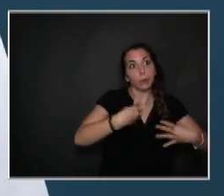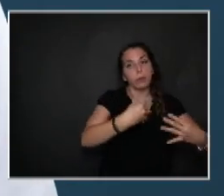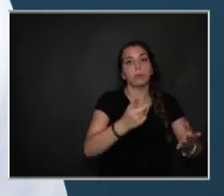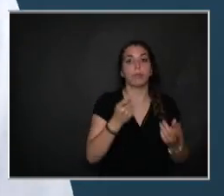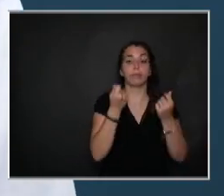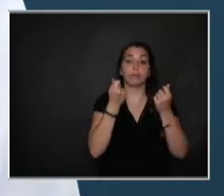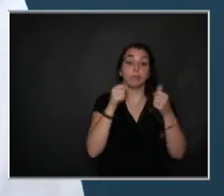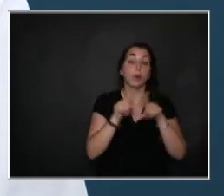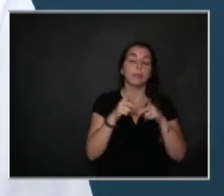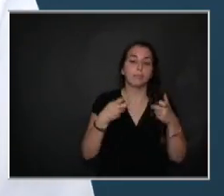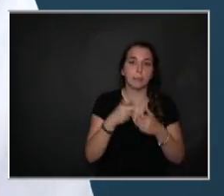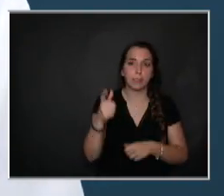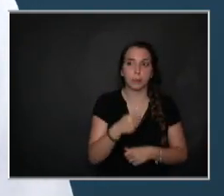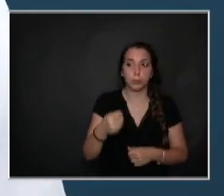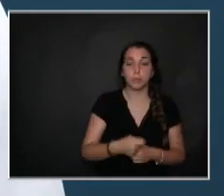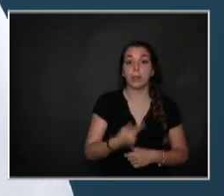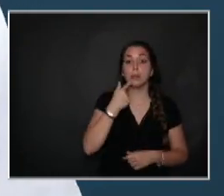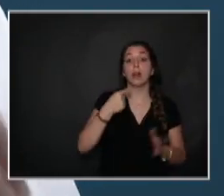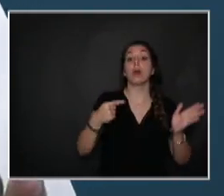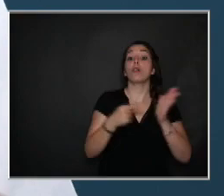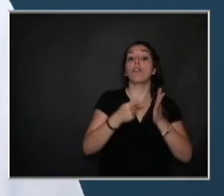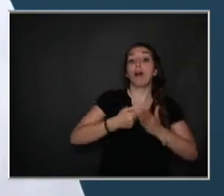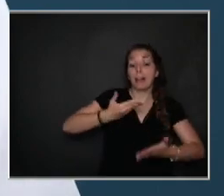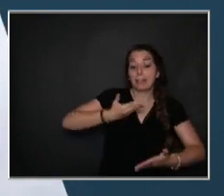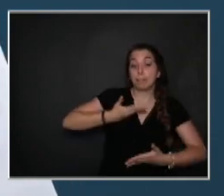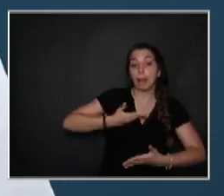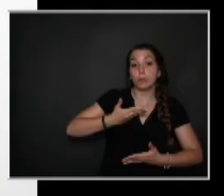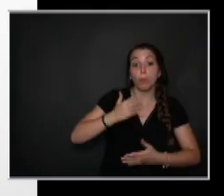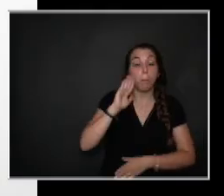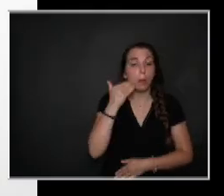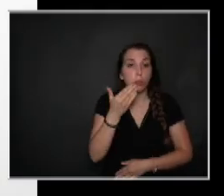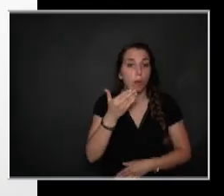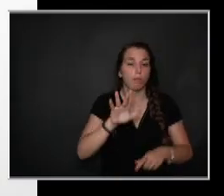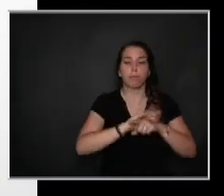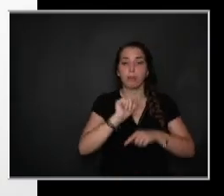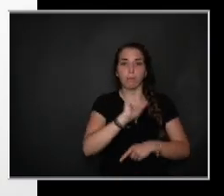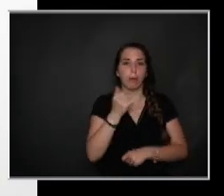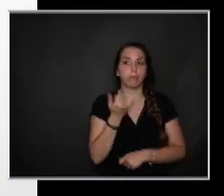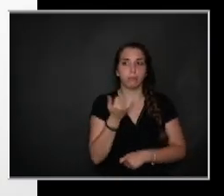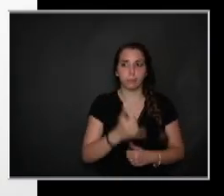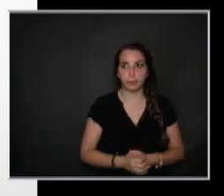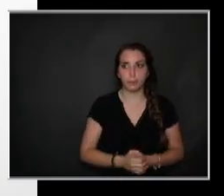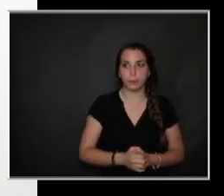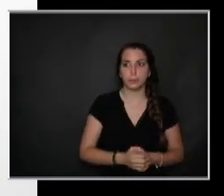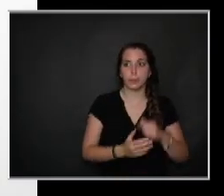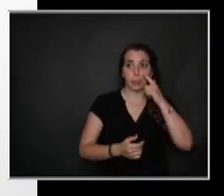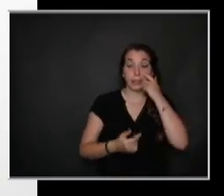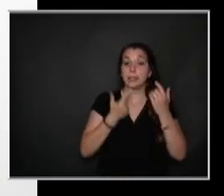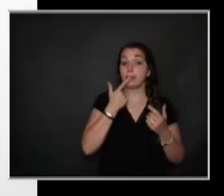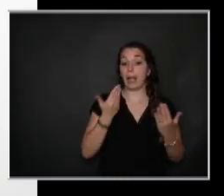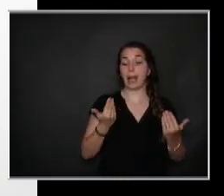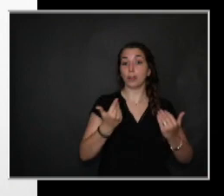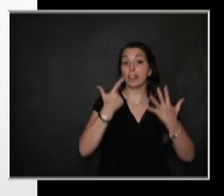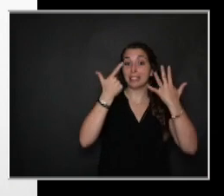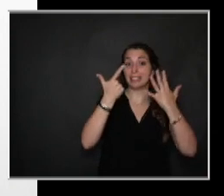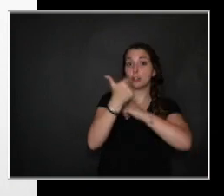société. Oui. Tant qu'un examen ne va pas modifier l'attitude thérapeutique, il est inutile, donc nuisible. Donc là, on attendra 7 semaines